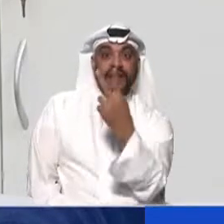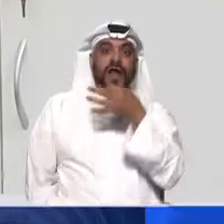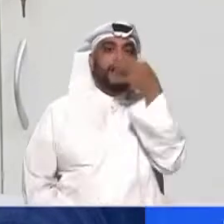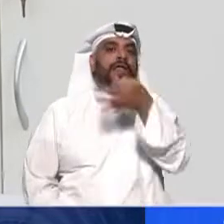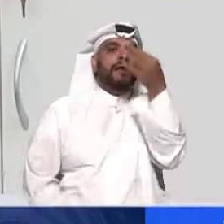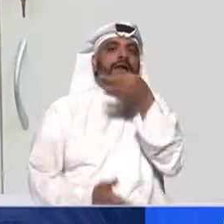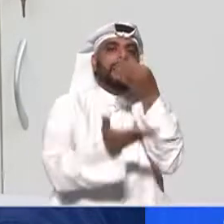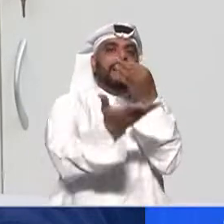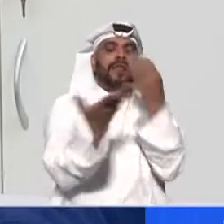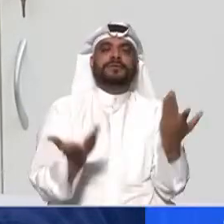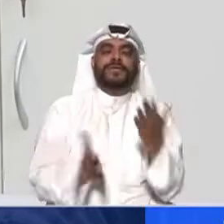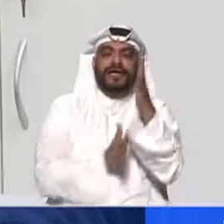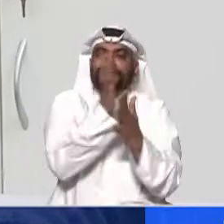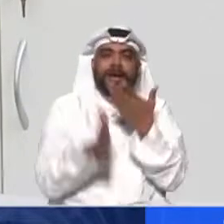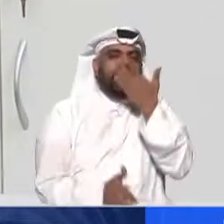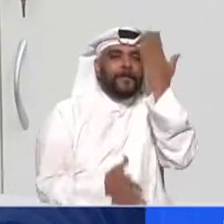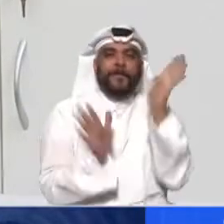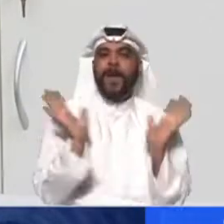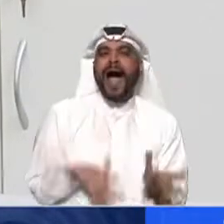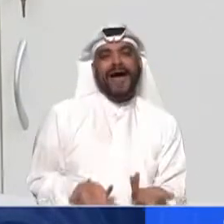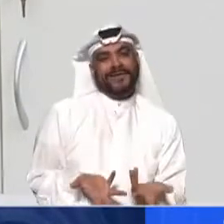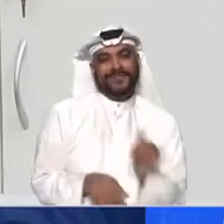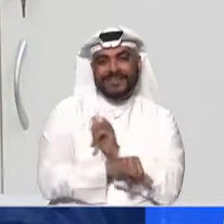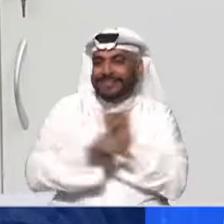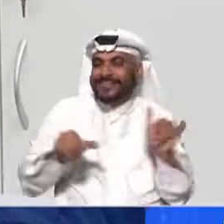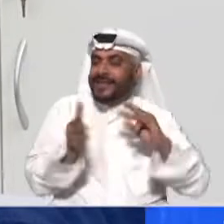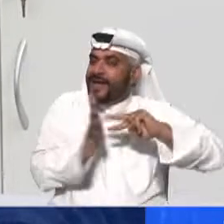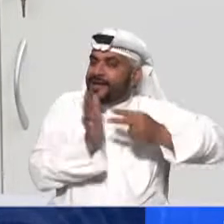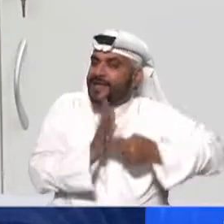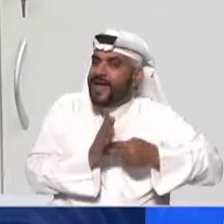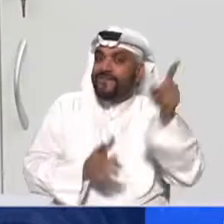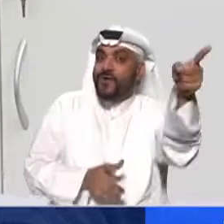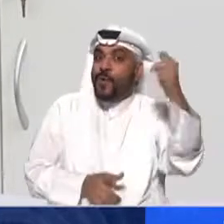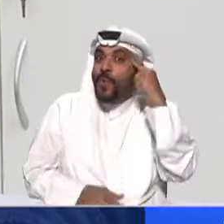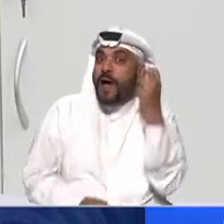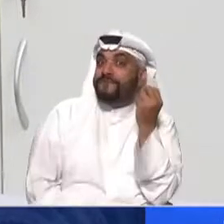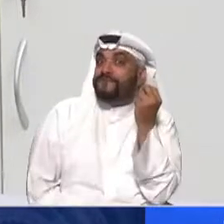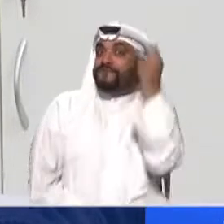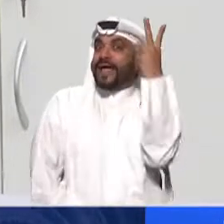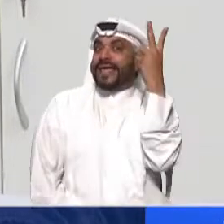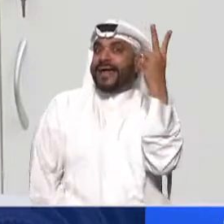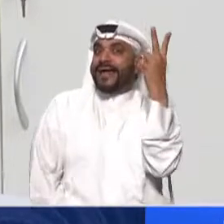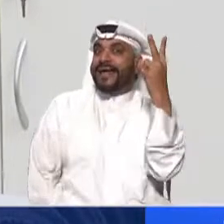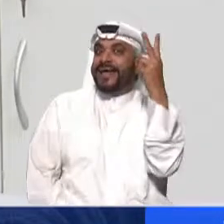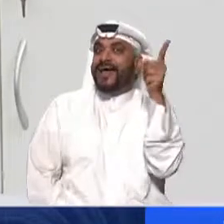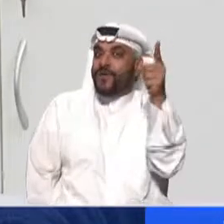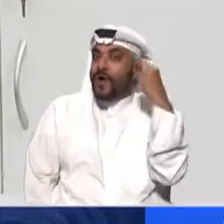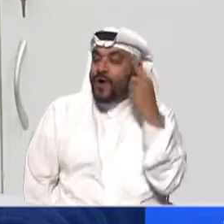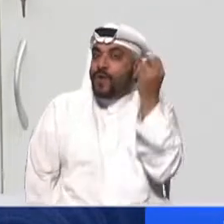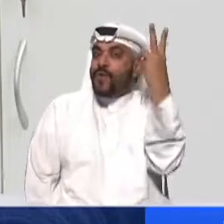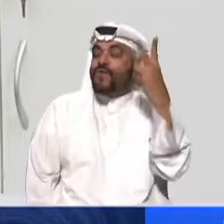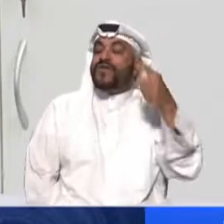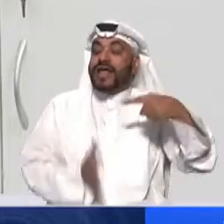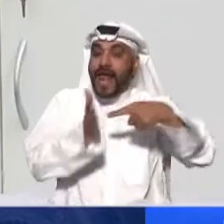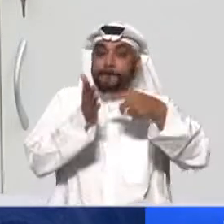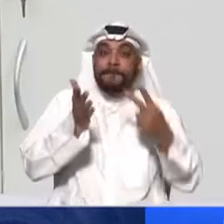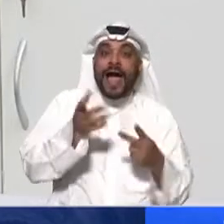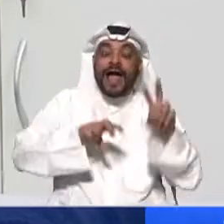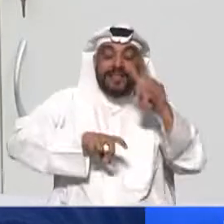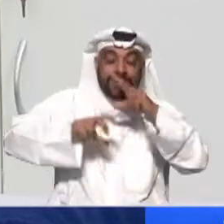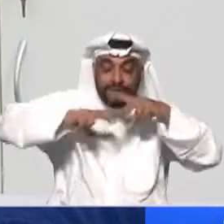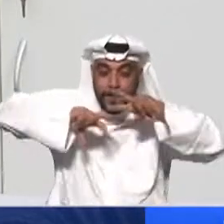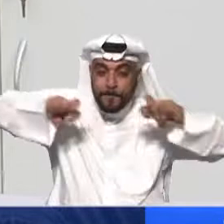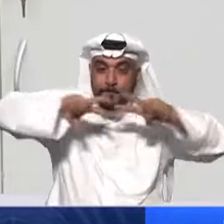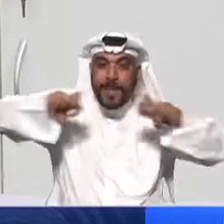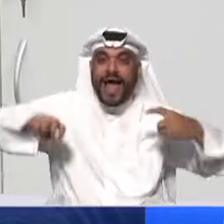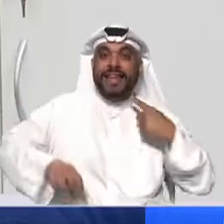112، فبالتالي لأنهم ما يستطيعون أنهم يردون على التليفون لما يتصلون فيهم، كان لابد من توفير برنامج أو